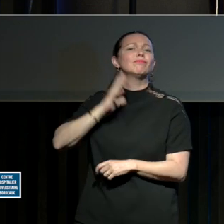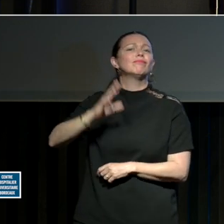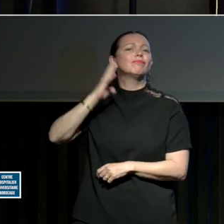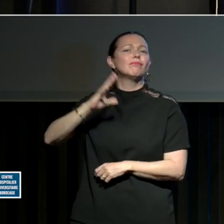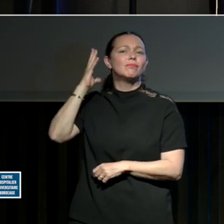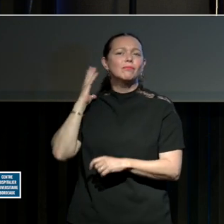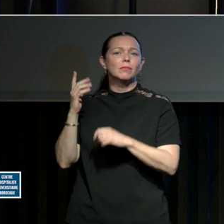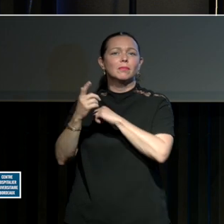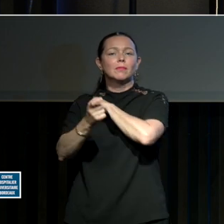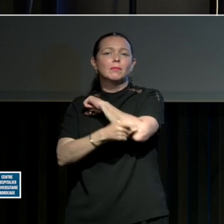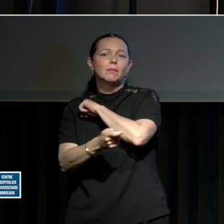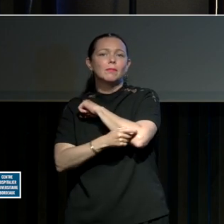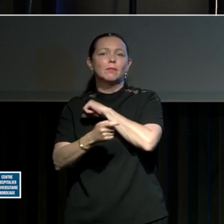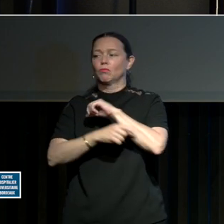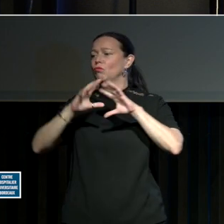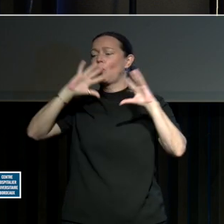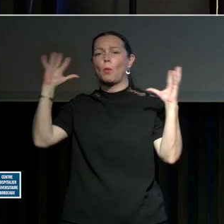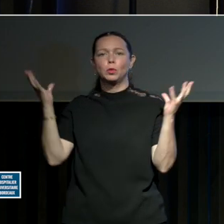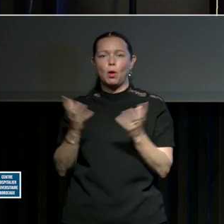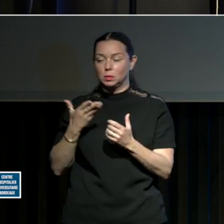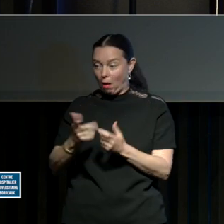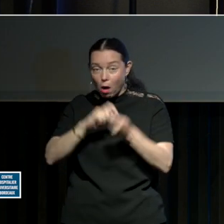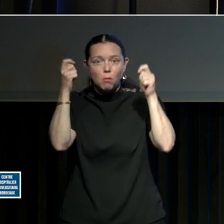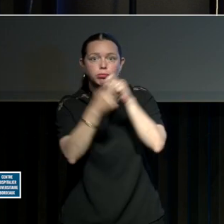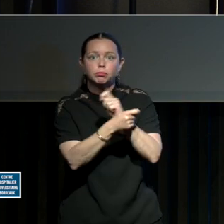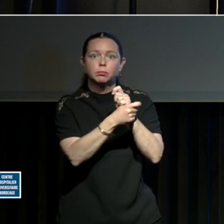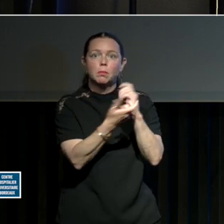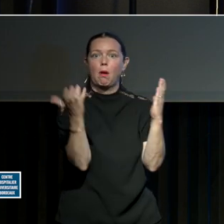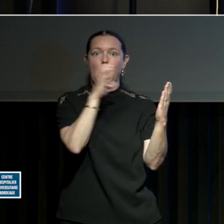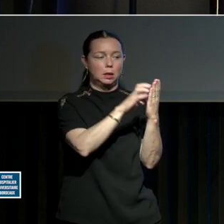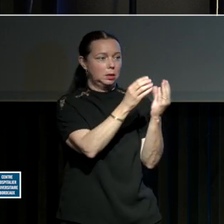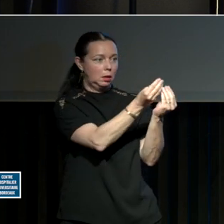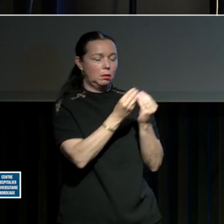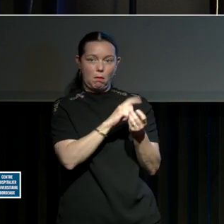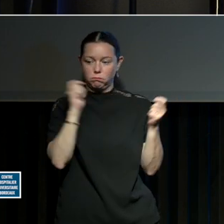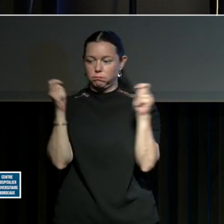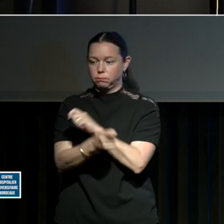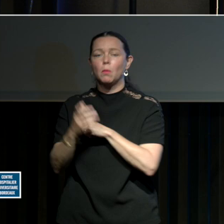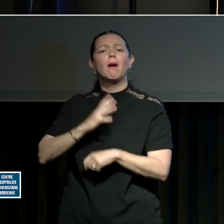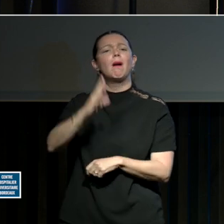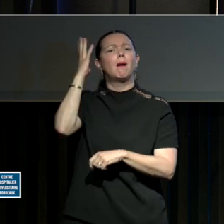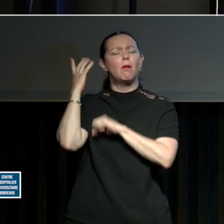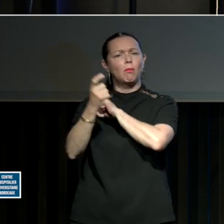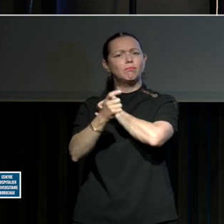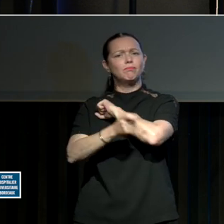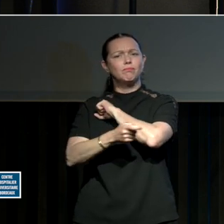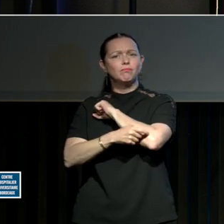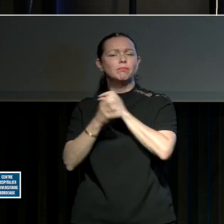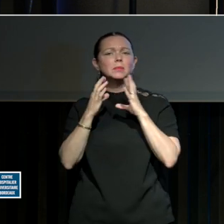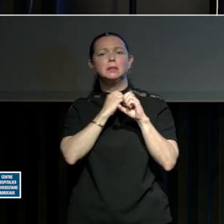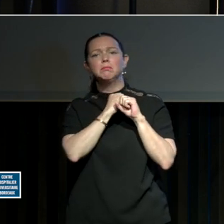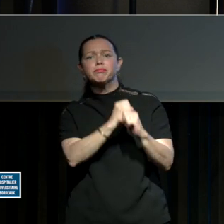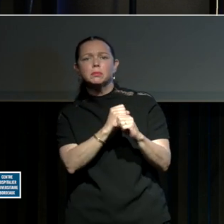des phénomènes de dépendance dans leur ensemble, puisque jusque-là, les phénomènes de dépendance étaient considérés comme en